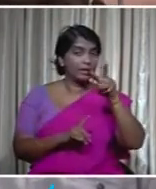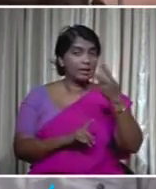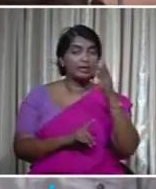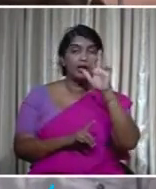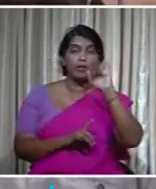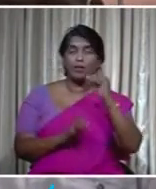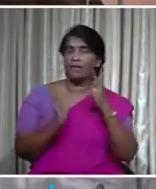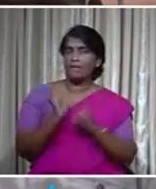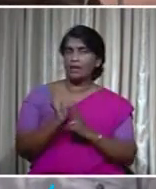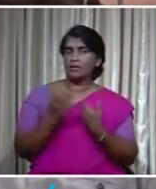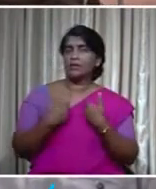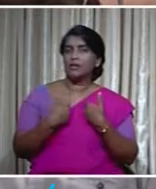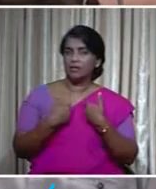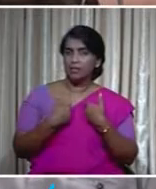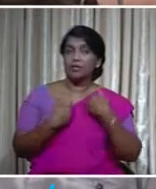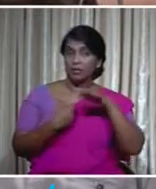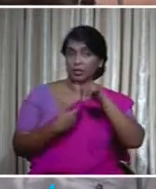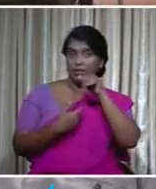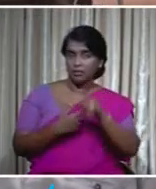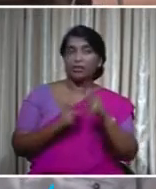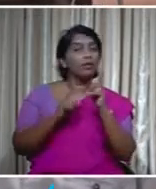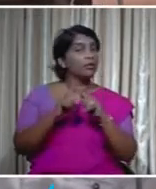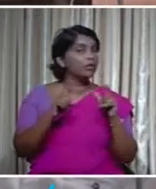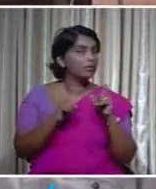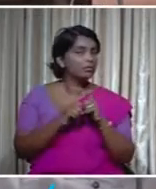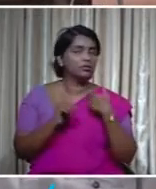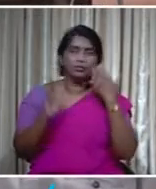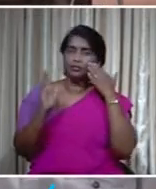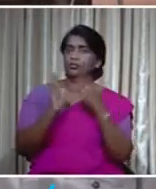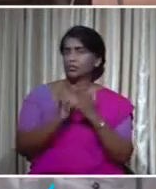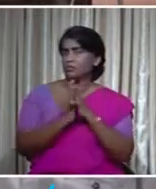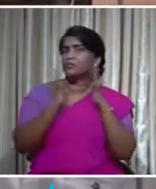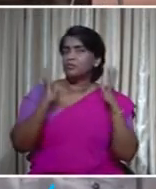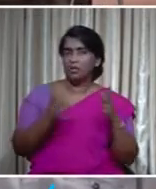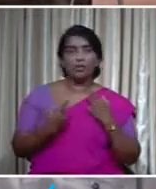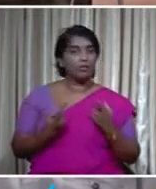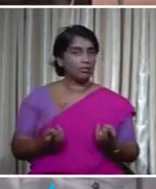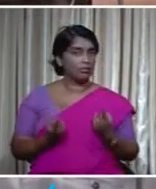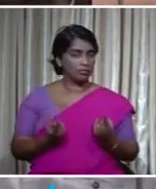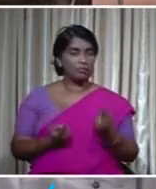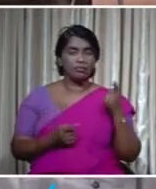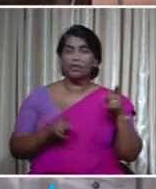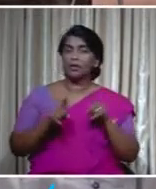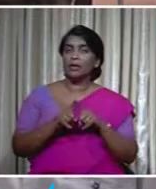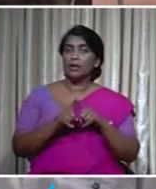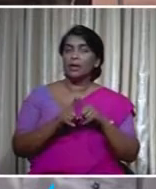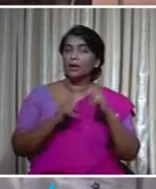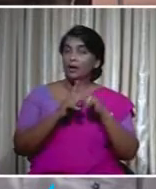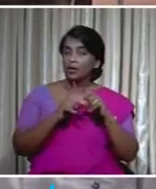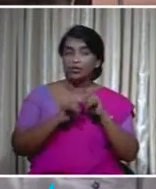பெரிய கல்வி ரீதியான ஒரு பெரிய விழுக்காடு. இலங்கை நிர்வாக சேவை அல்லது அதிபர்கள் சேவை, கல்வி நிர்வாக